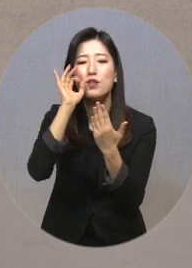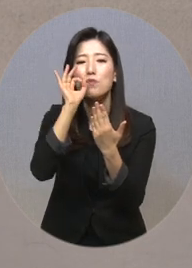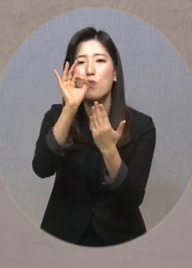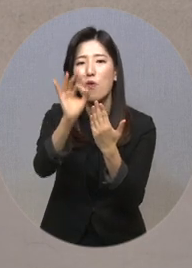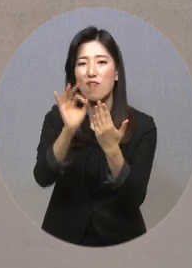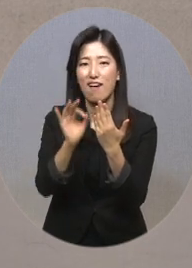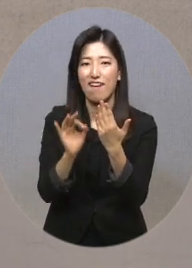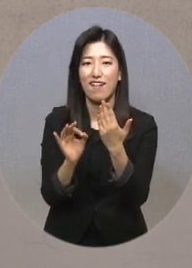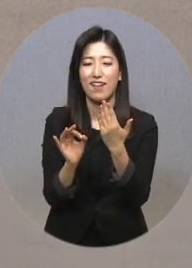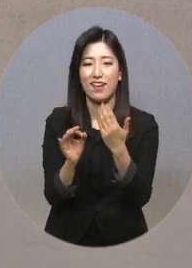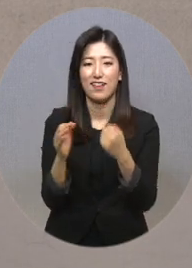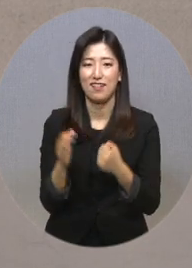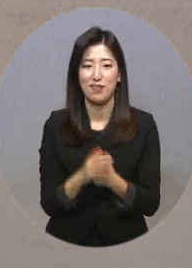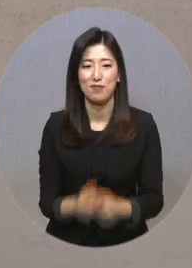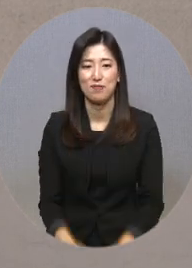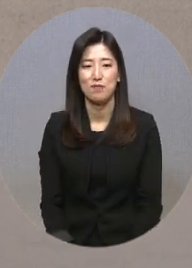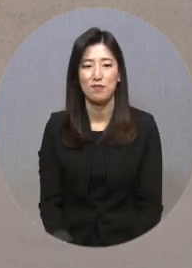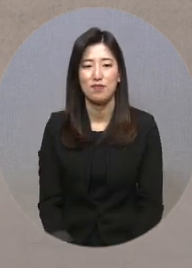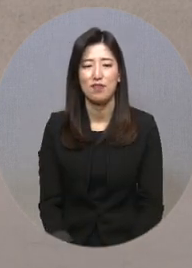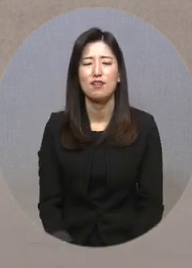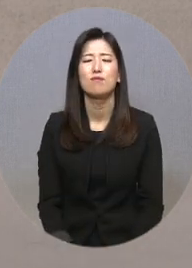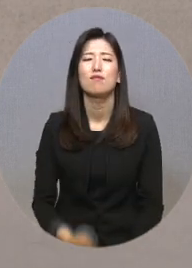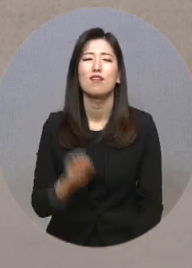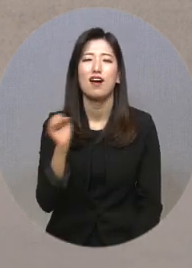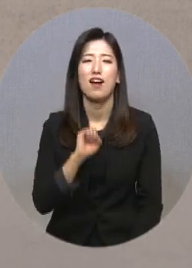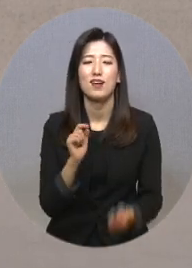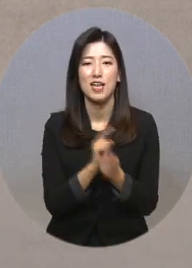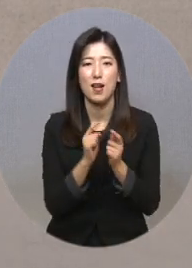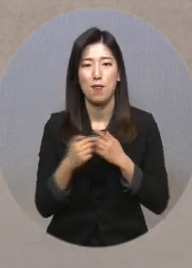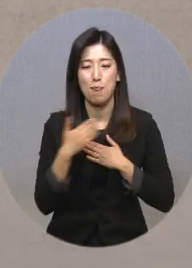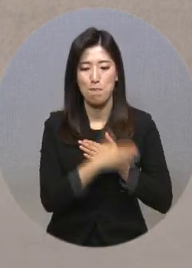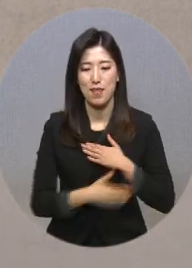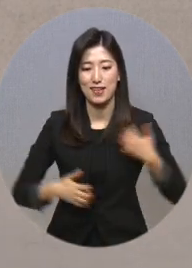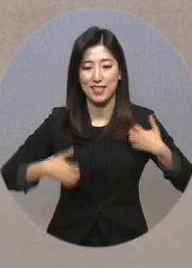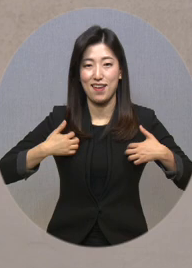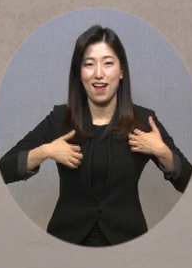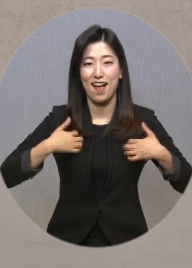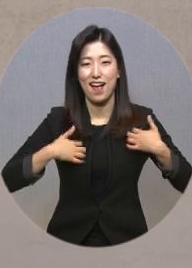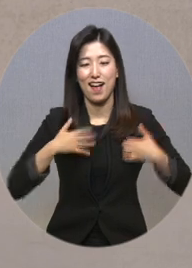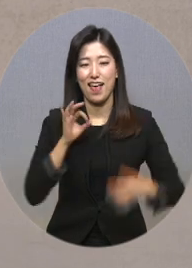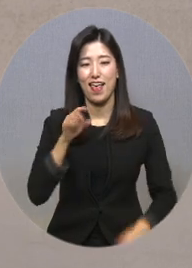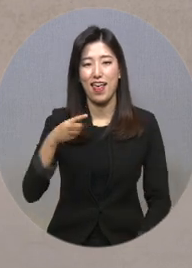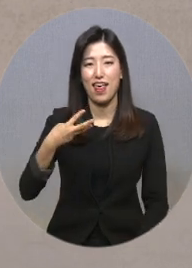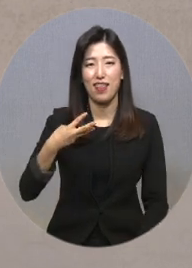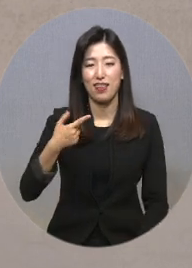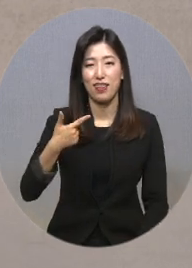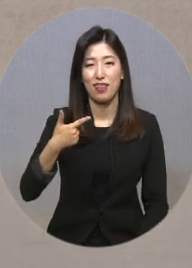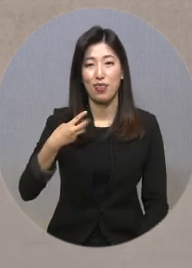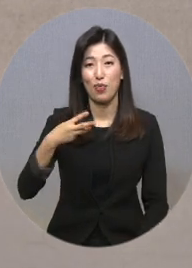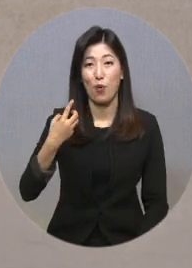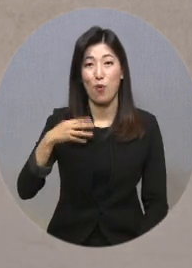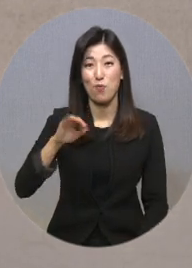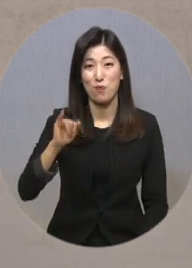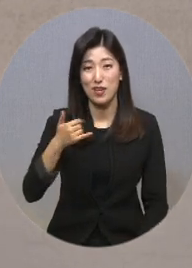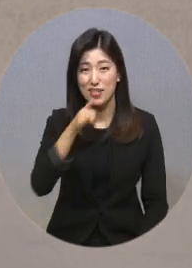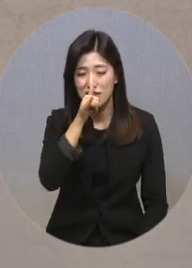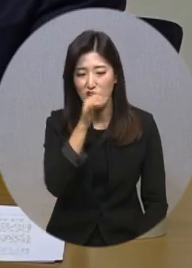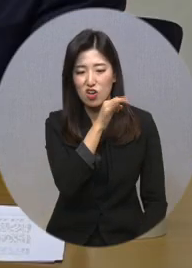가만히 보면은 엔돌핀도 암을 이긴다고 이렇게 말씀들 하시지